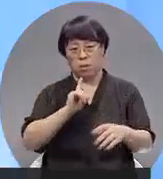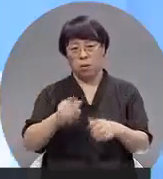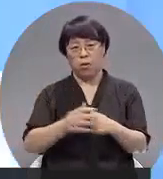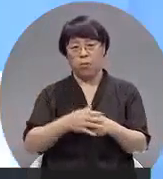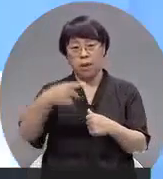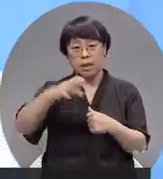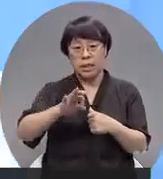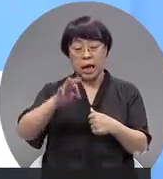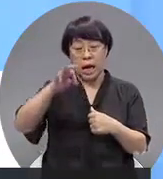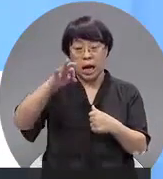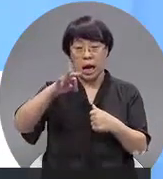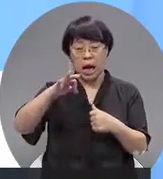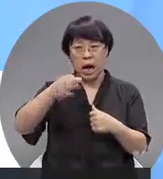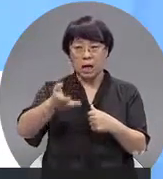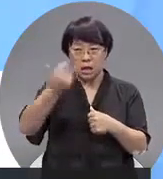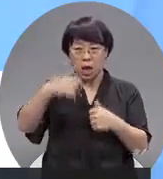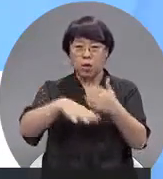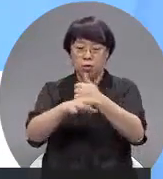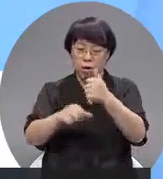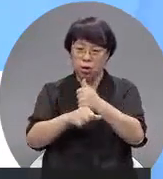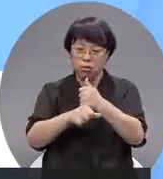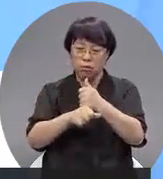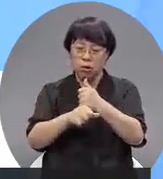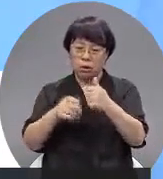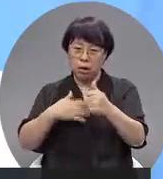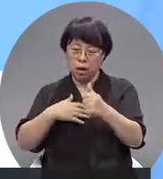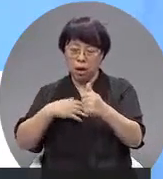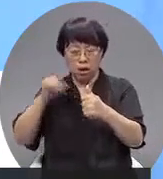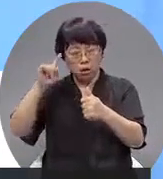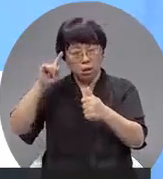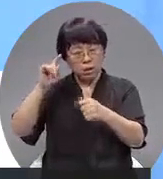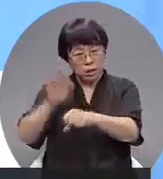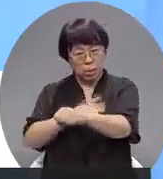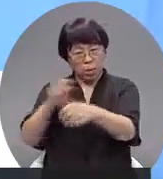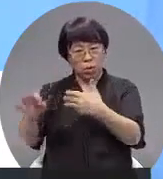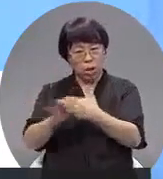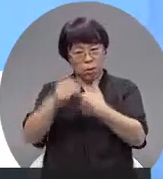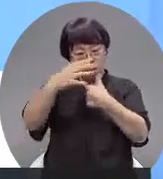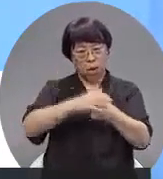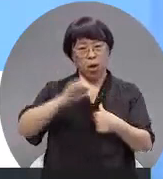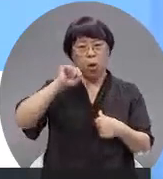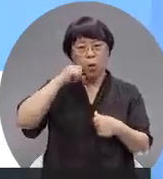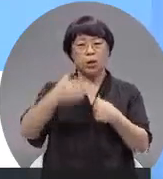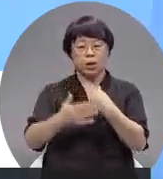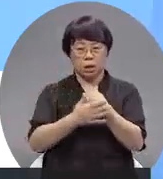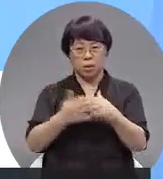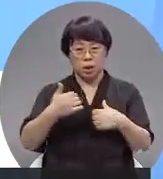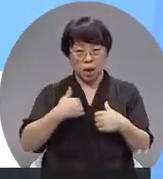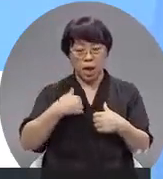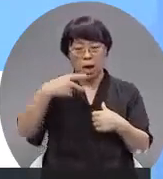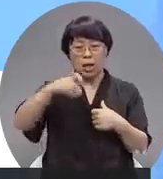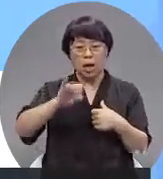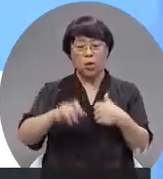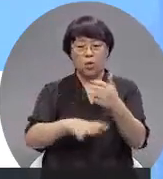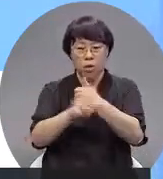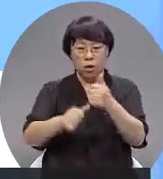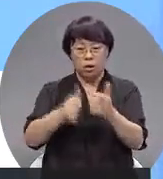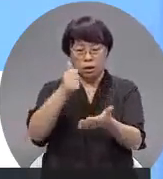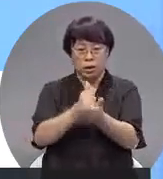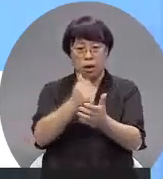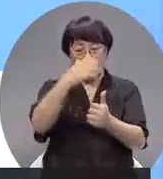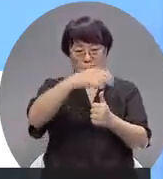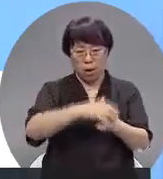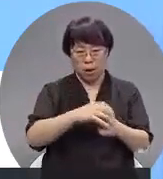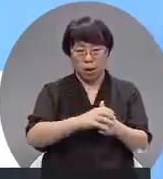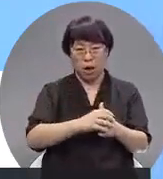을 잘못하면 못할수 가 있어서 제가 상임위원장 을 해서 우리 지역 발전의 충북